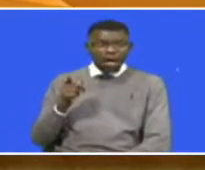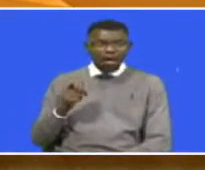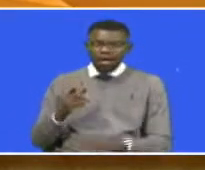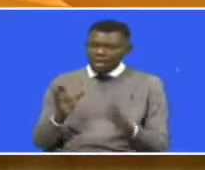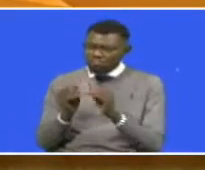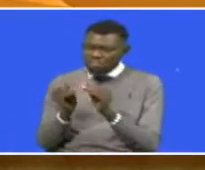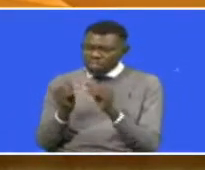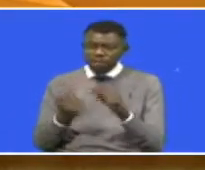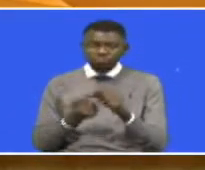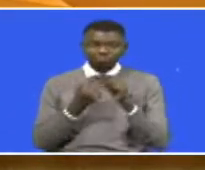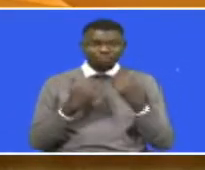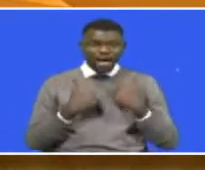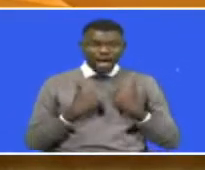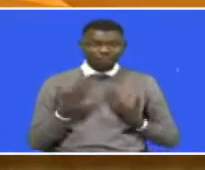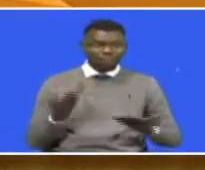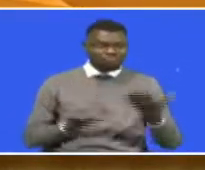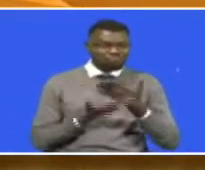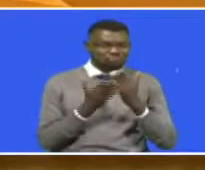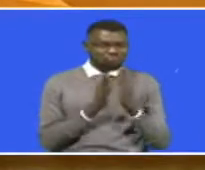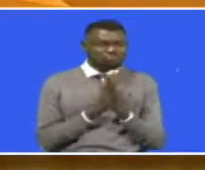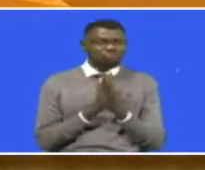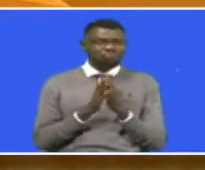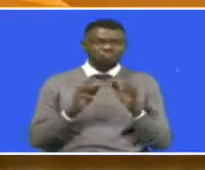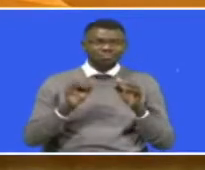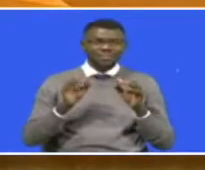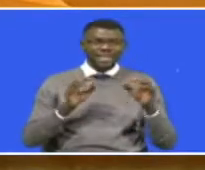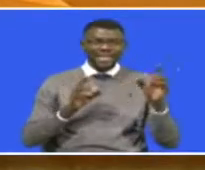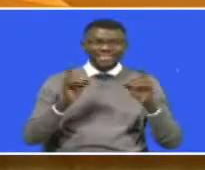kikao maalum na mkurugenzi mkuu wa kampuni hiyo.